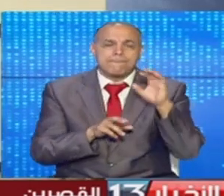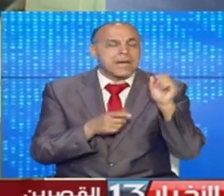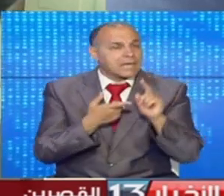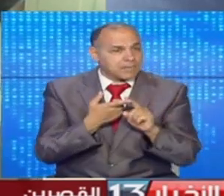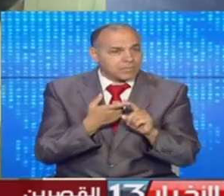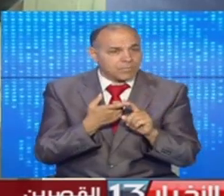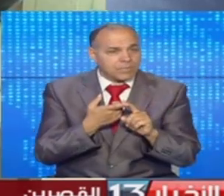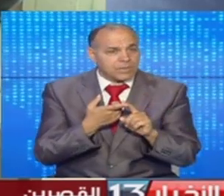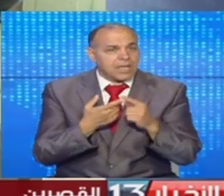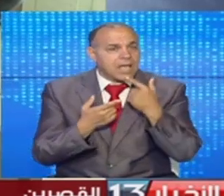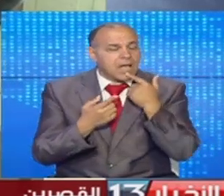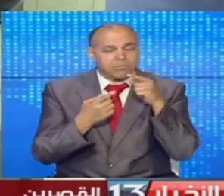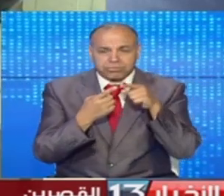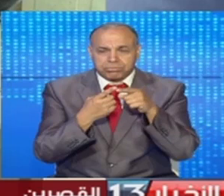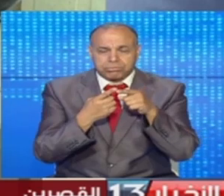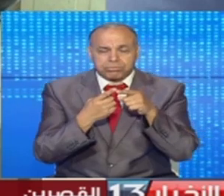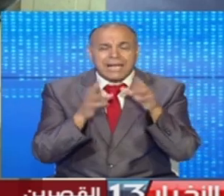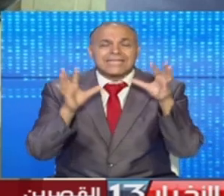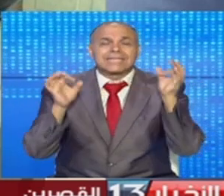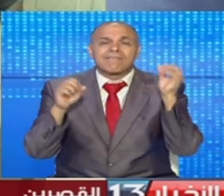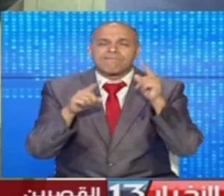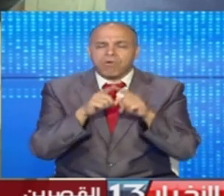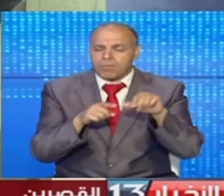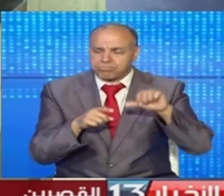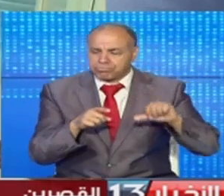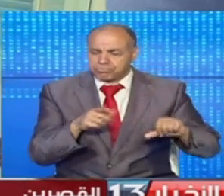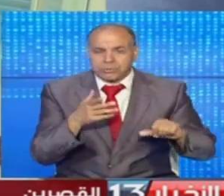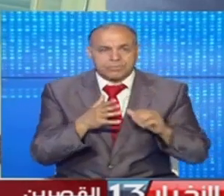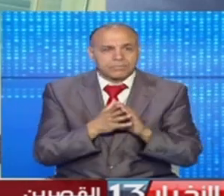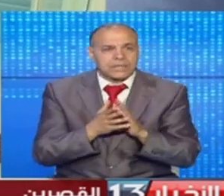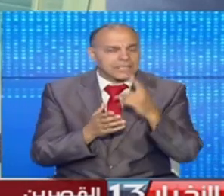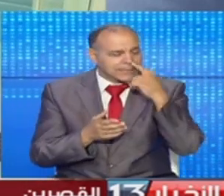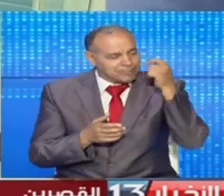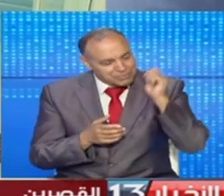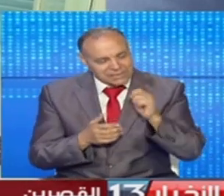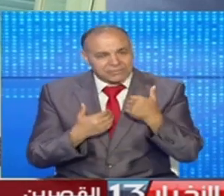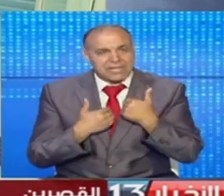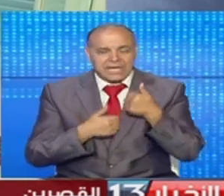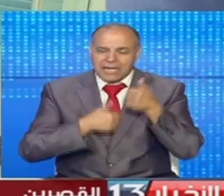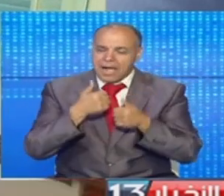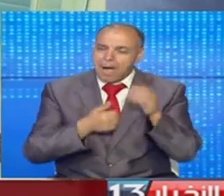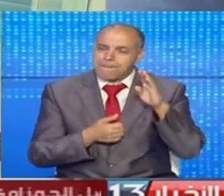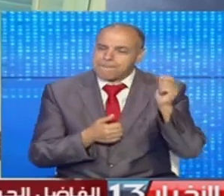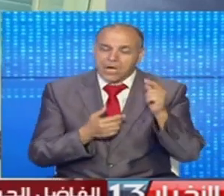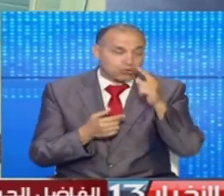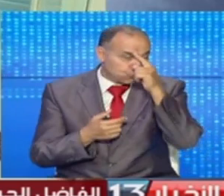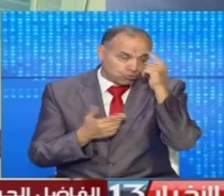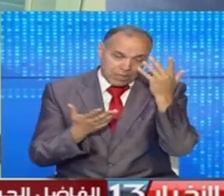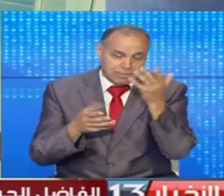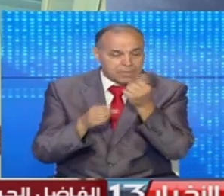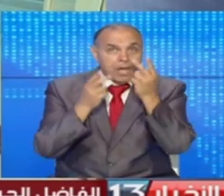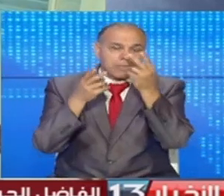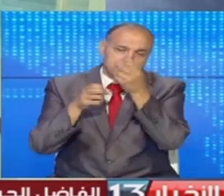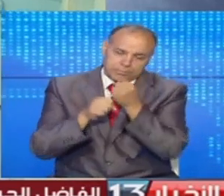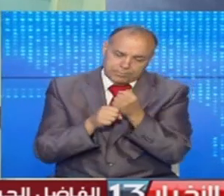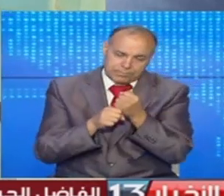البكالوريا التي يجتازها للمرة العاشرة على التوالي. مصر على أني نعدي البكالوريا وإن شاء الله يوفقني